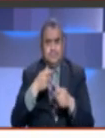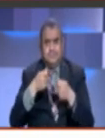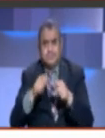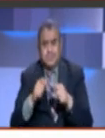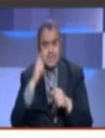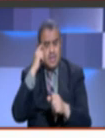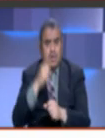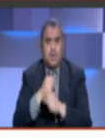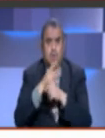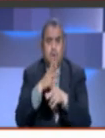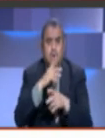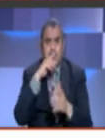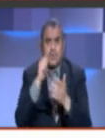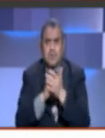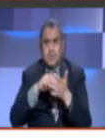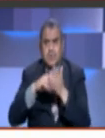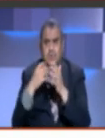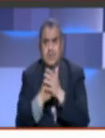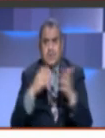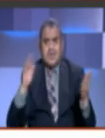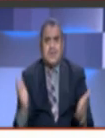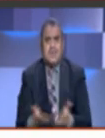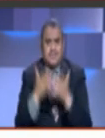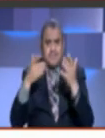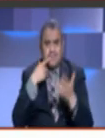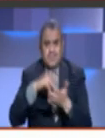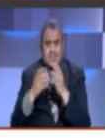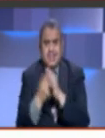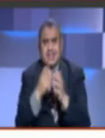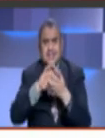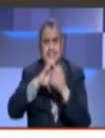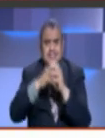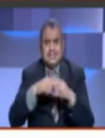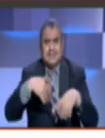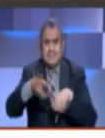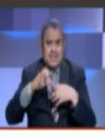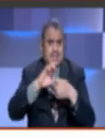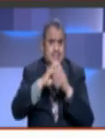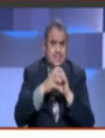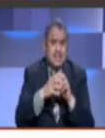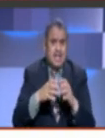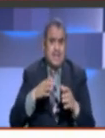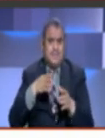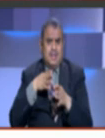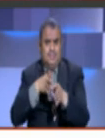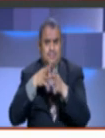فيها، ليس معناه هذا ان احنا اتوجه في فتره السماح الى الاماكن المزدحمه،